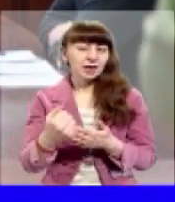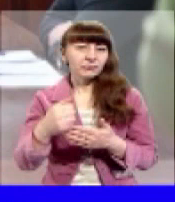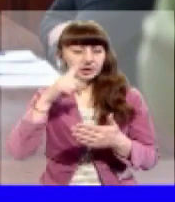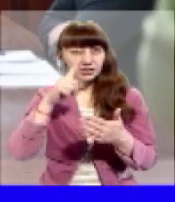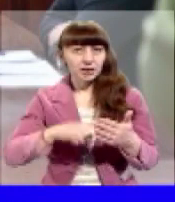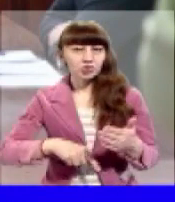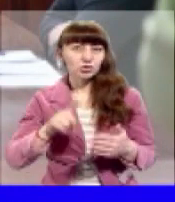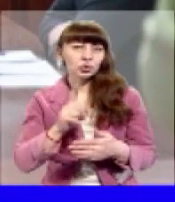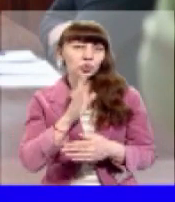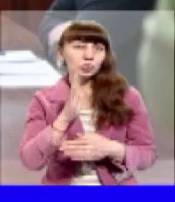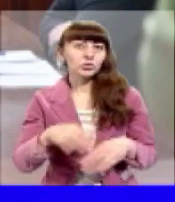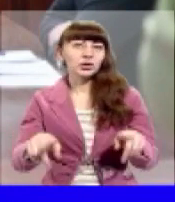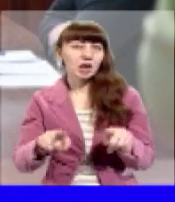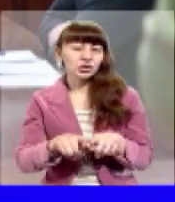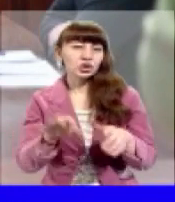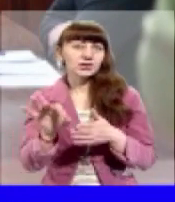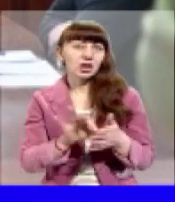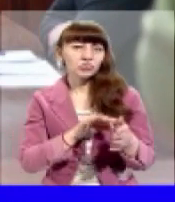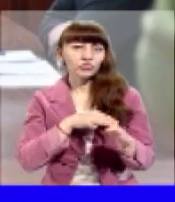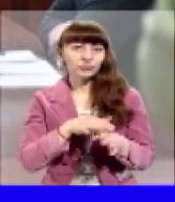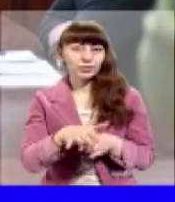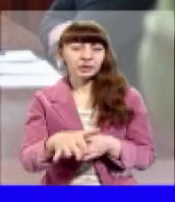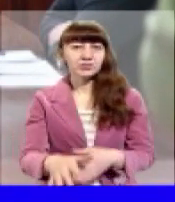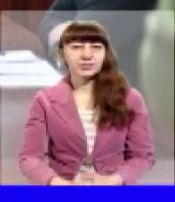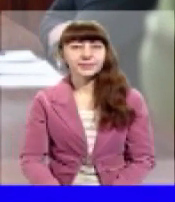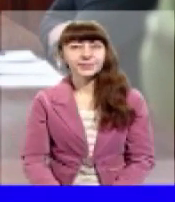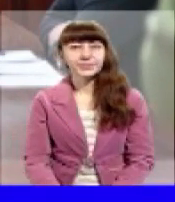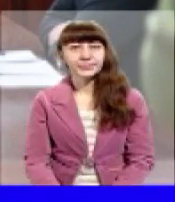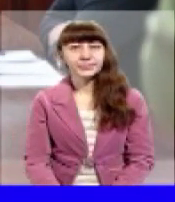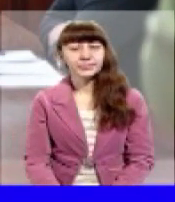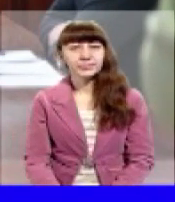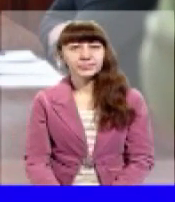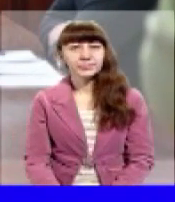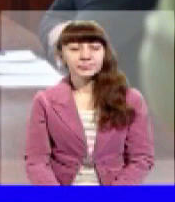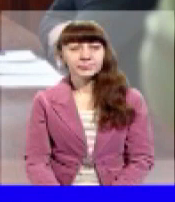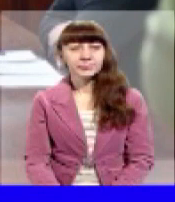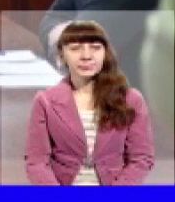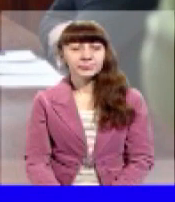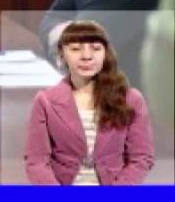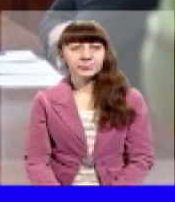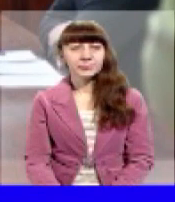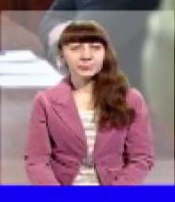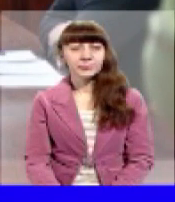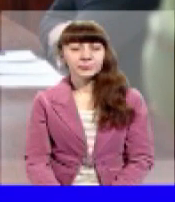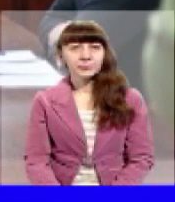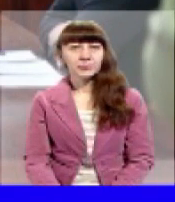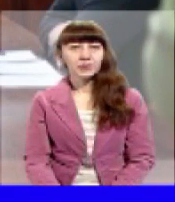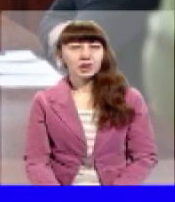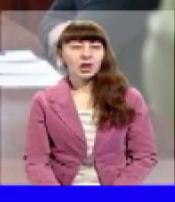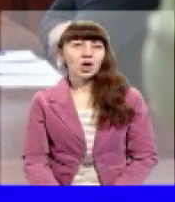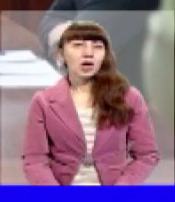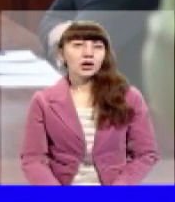объективті себептерге байланысты әсер ете алмайды. Мысалы, өткен жылдың жоғары